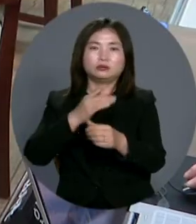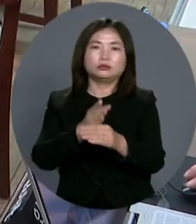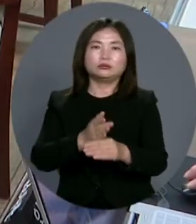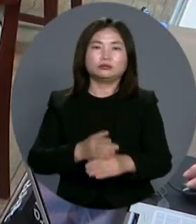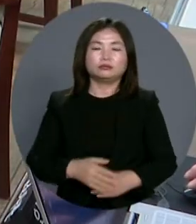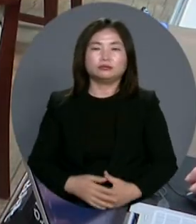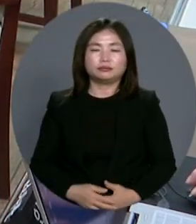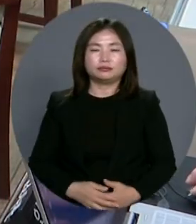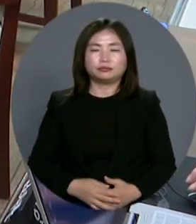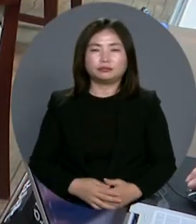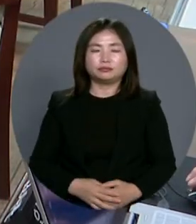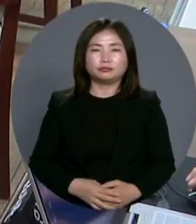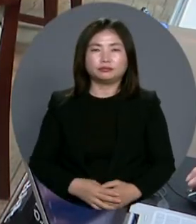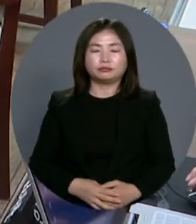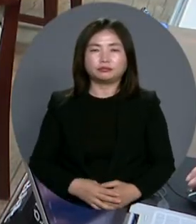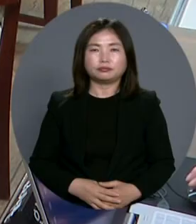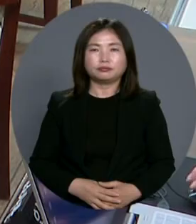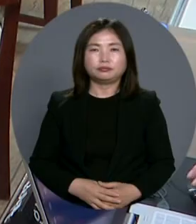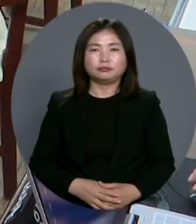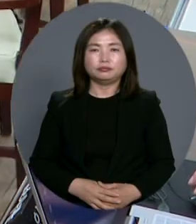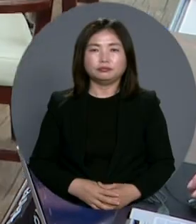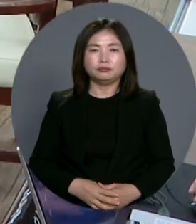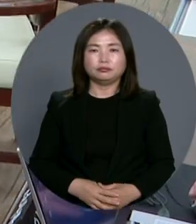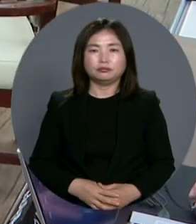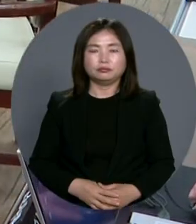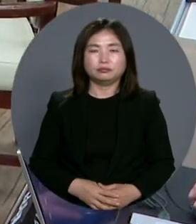나왔습니다 MBC 뉴스 한태현 있니다